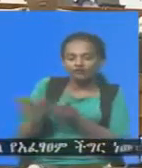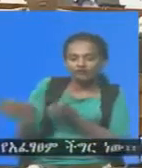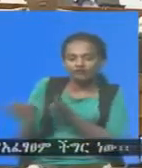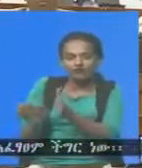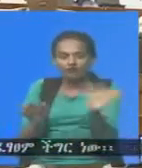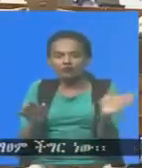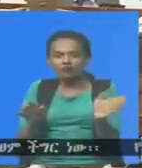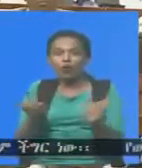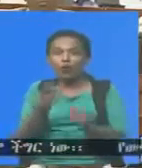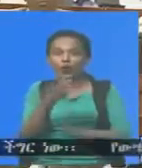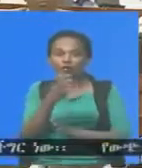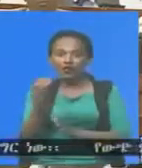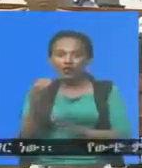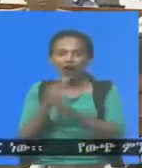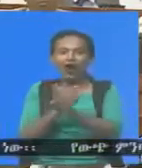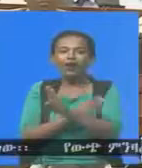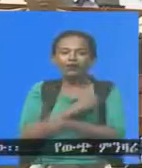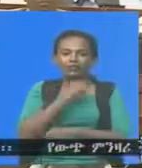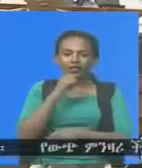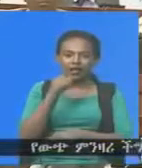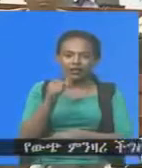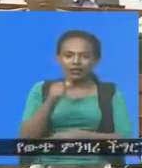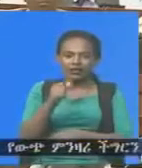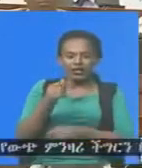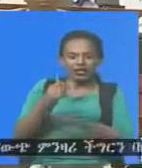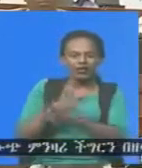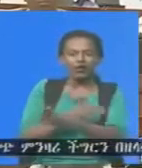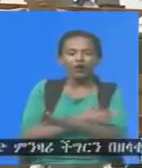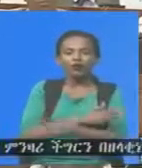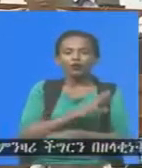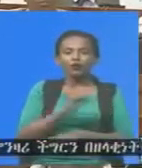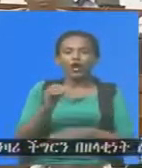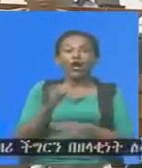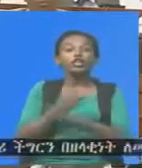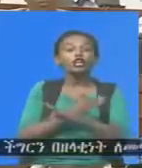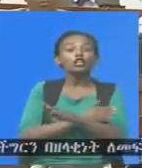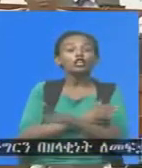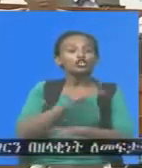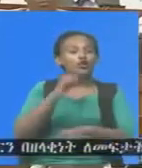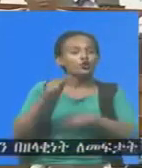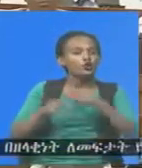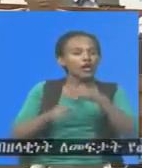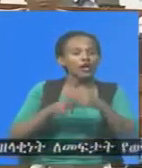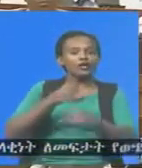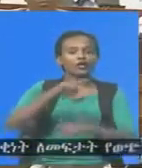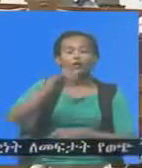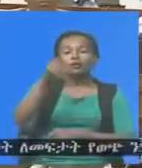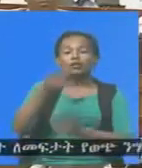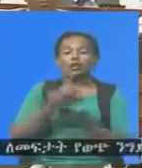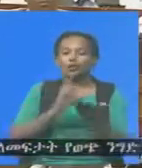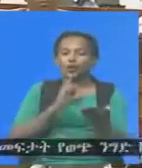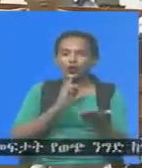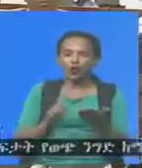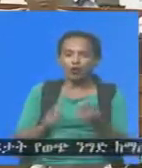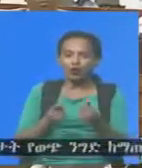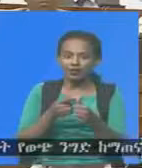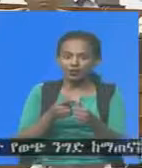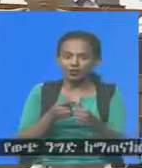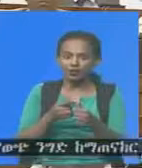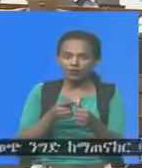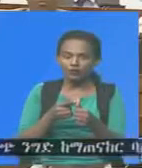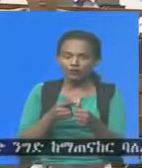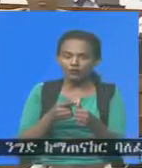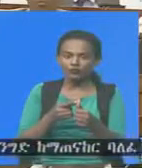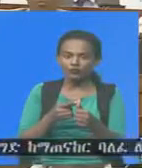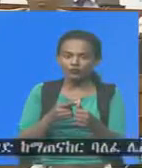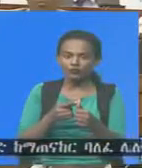የሐሳብ አለመስተካከል እያረሙና እያሻሻሉ መሄድ የሚጠይቅ ጉዳይ ነው። አንደኛው